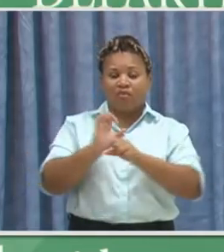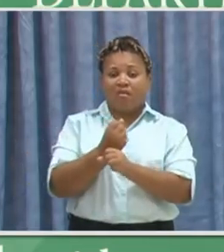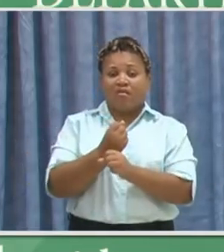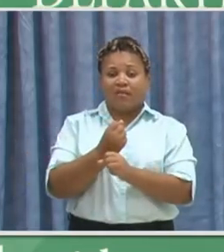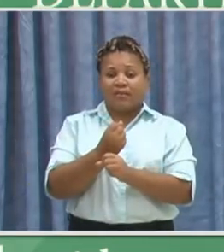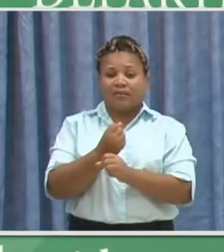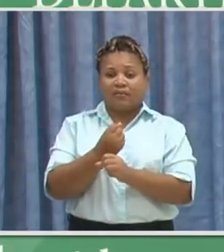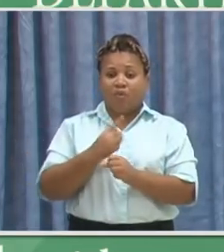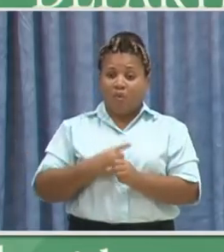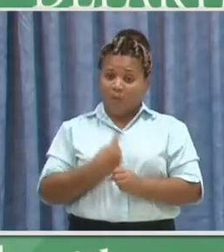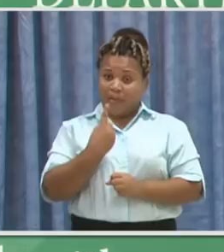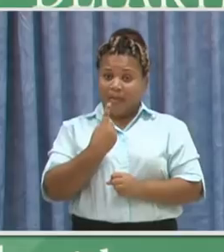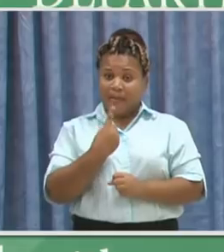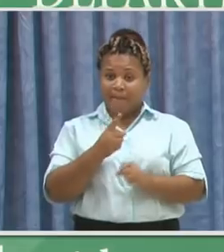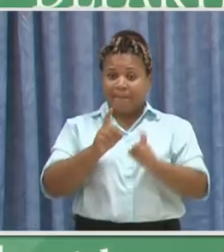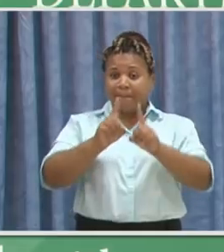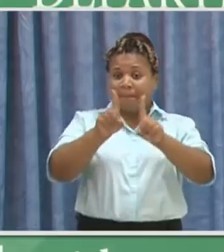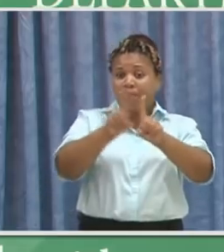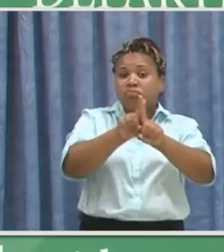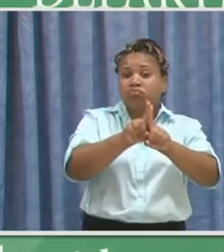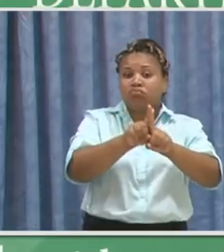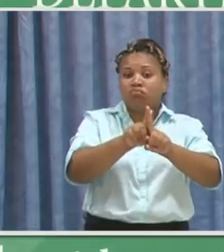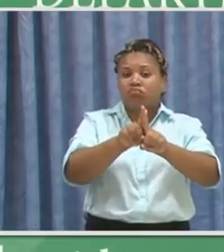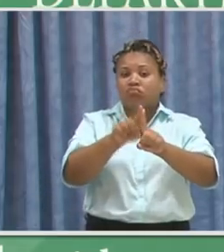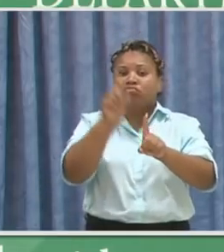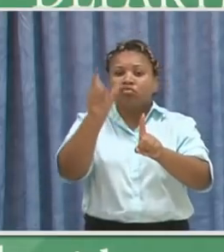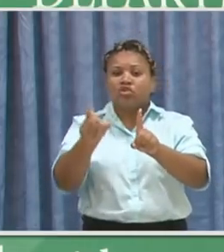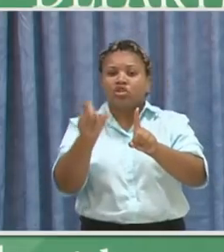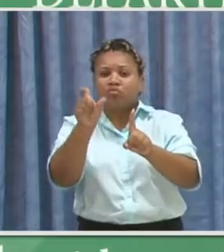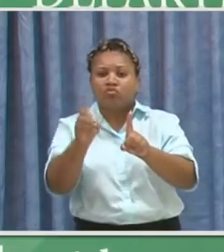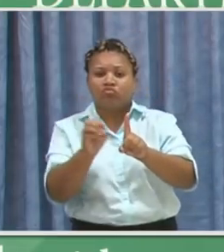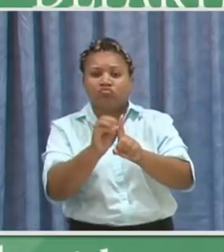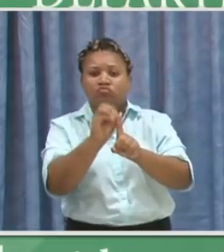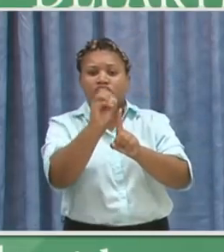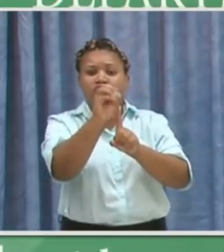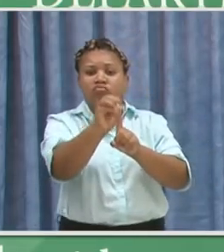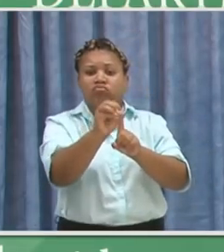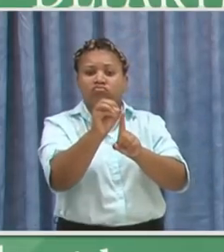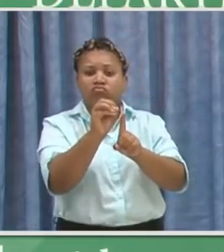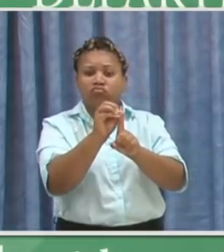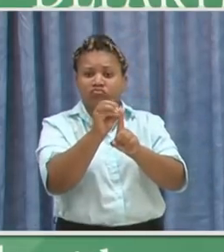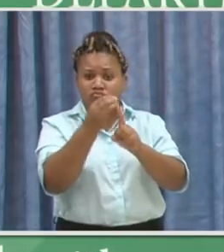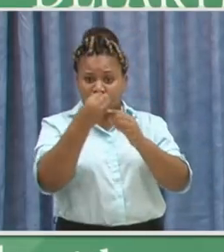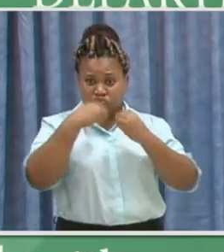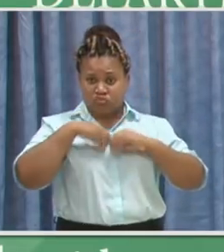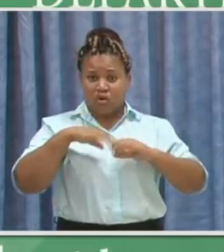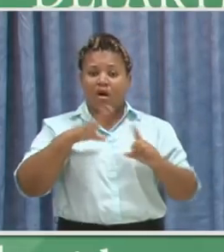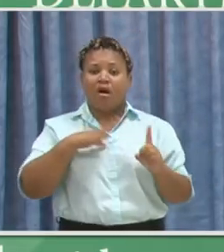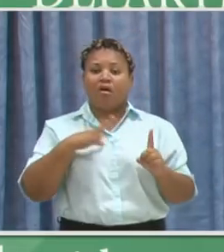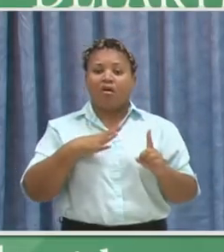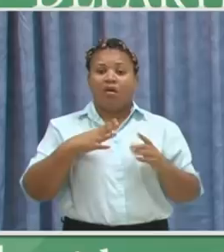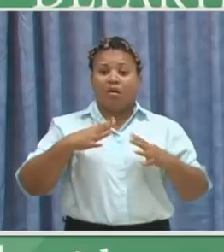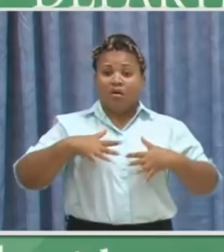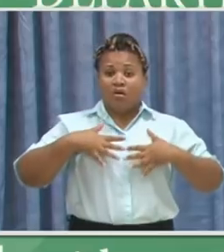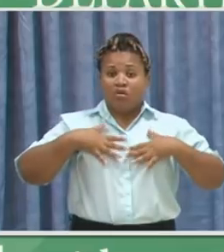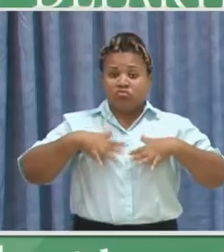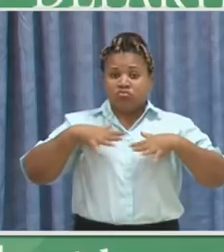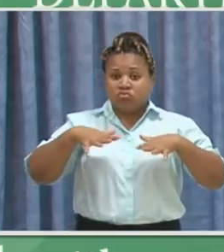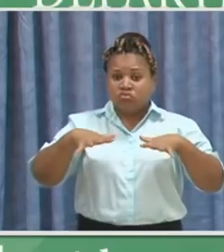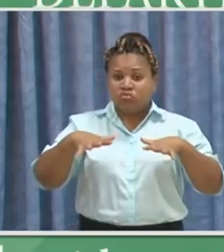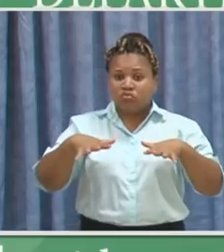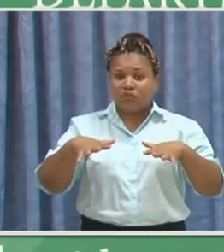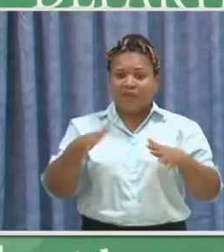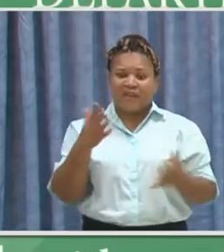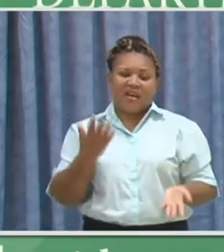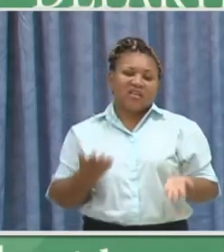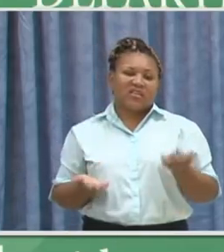l'autre monde, il est beaucoup plus haut. C'est pour ça que ça, social physical distancing est important à tout le temps. Même si nous ne